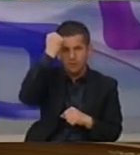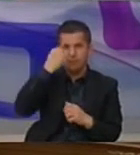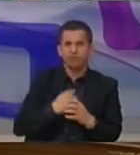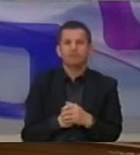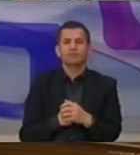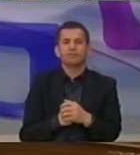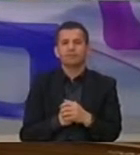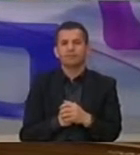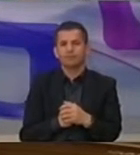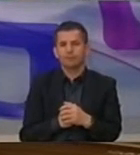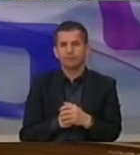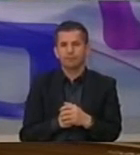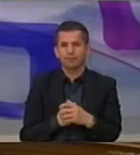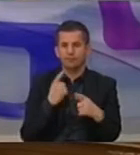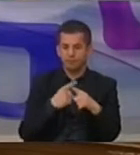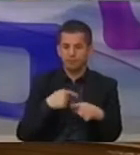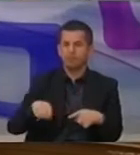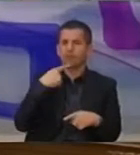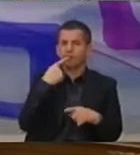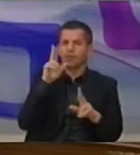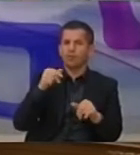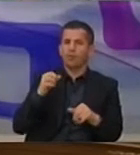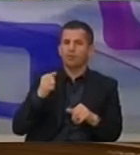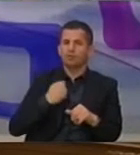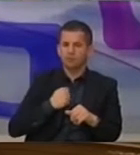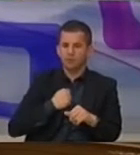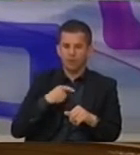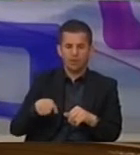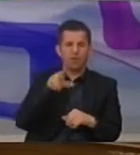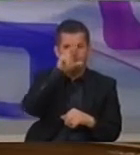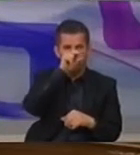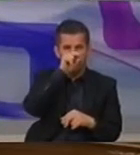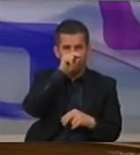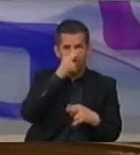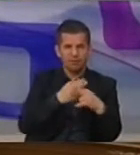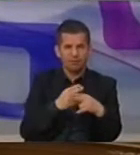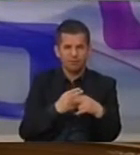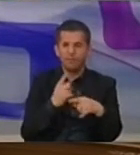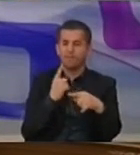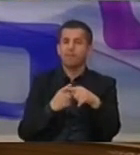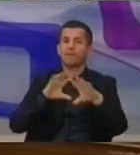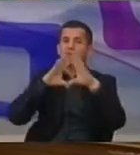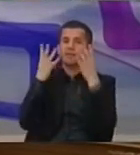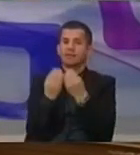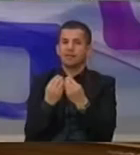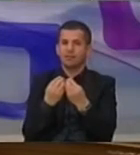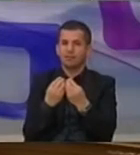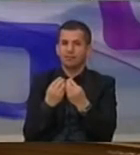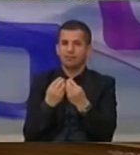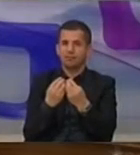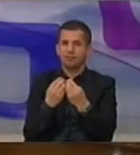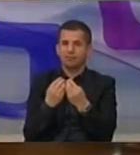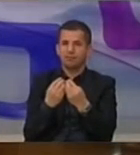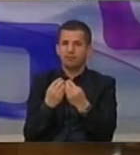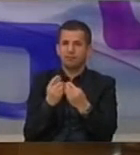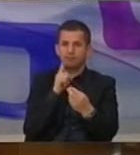unë ju siguroj në emër të Ministrisë të Punëve të Brendshme dhe në emër të gjithë asaj që bjen në